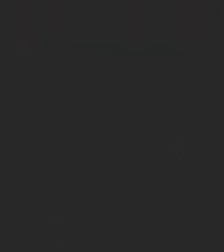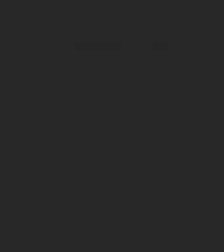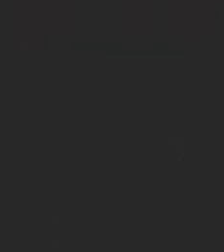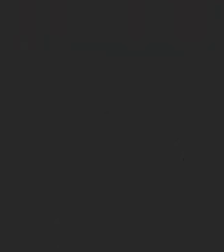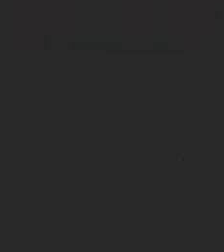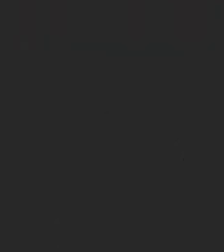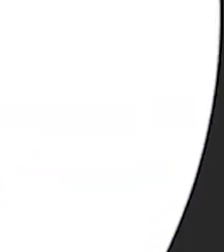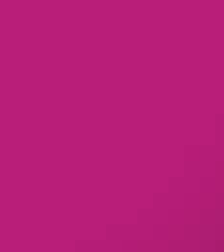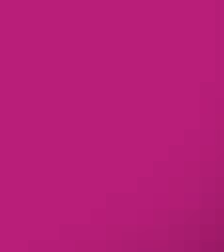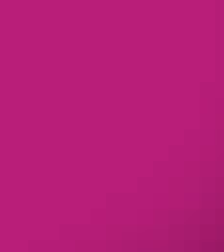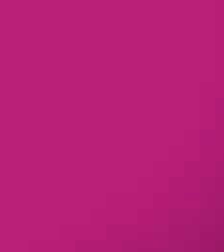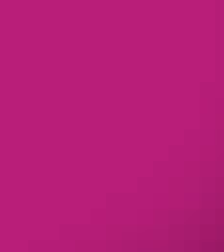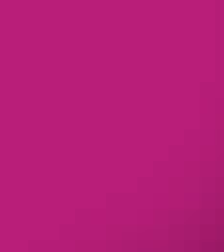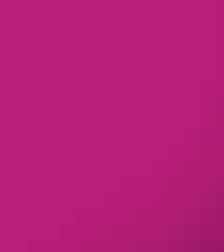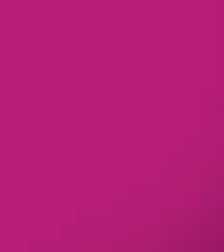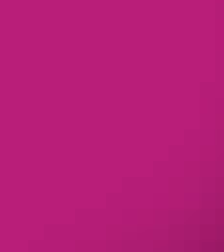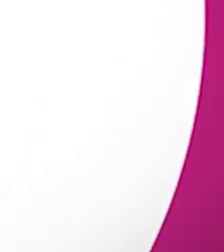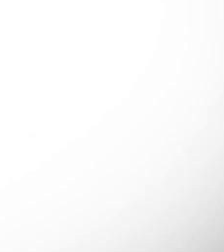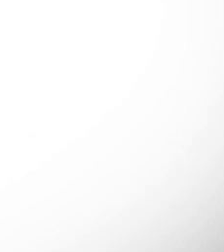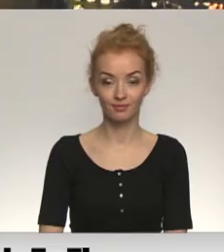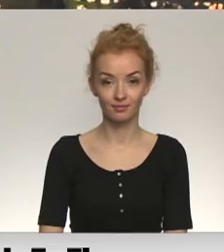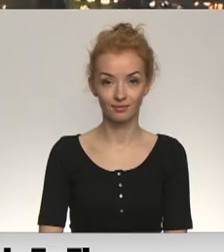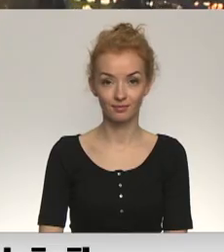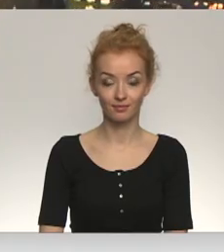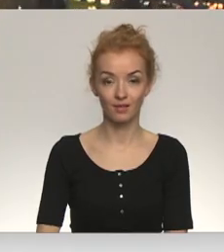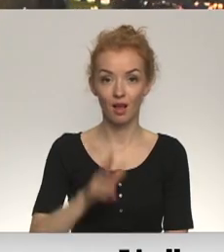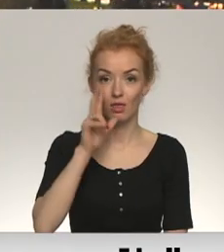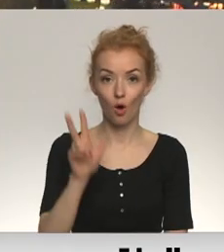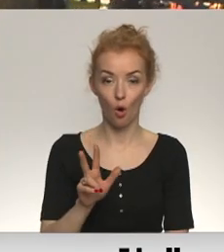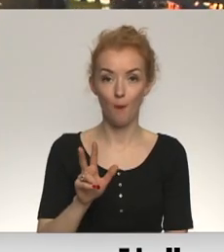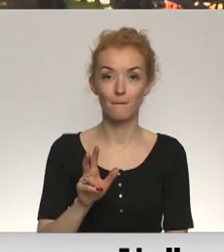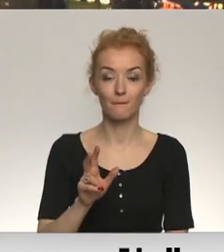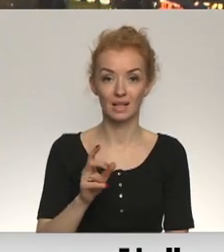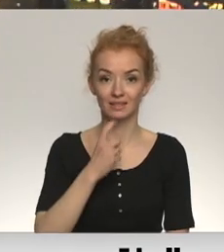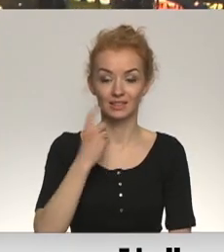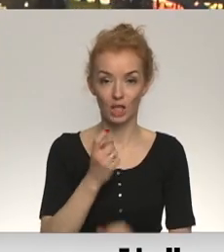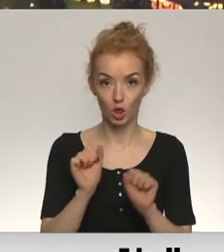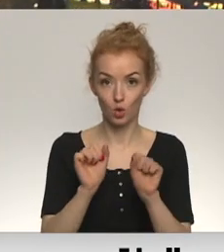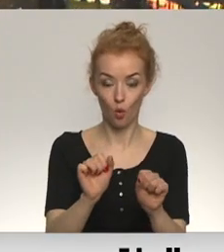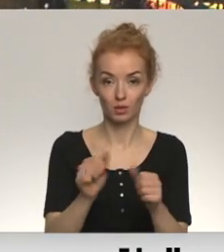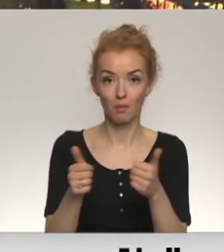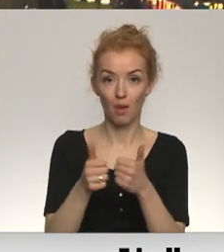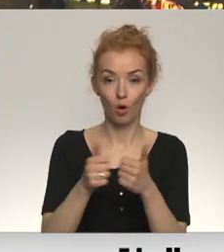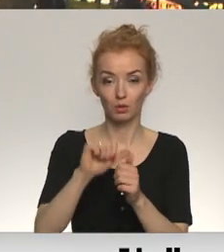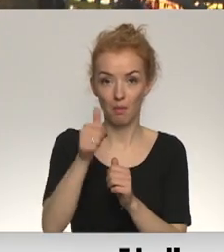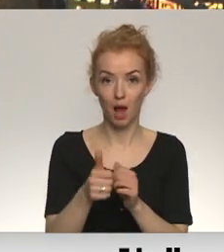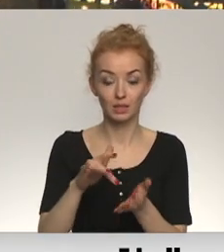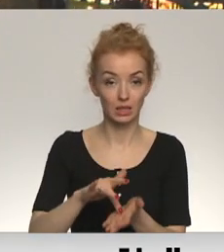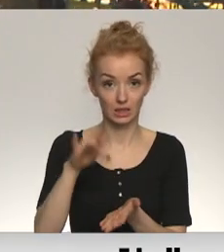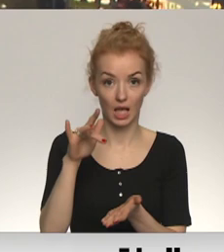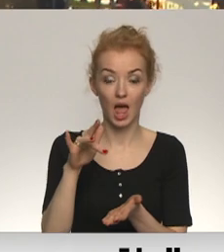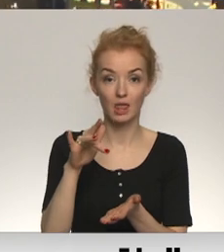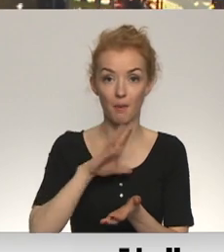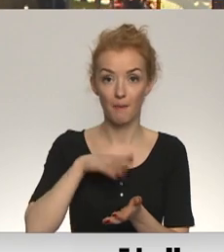Re, viss ēters ir te! Daugavpils cietoksnī blakus Marka Rotko mākslas centram.